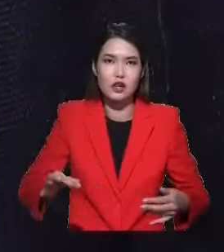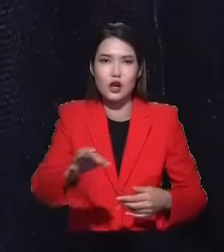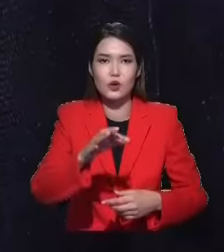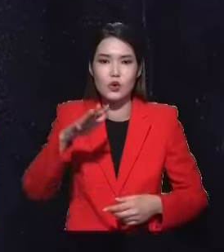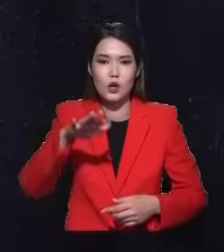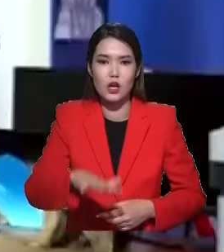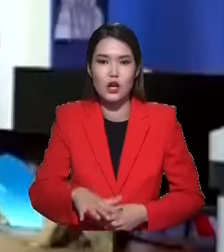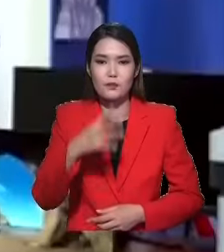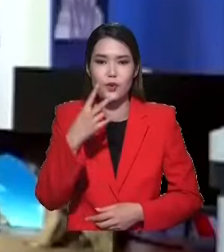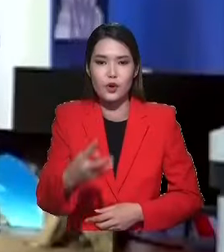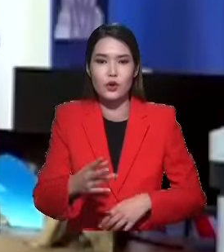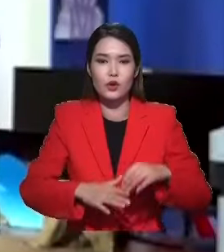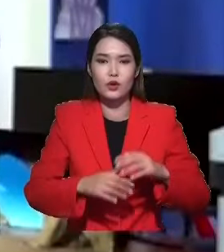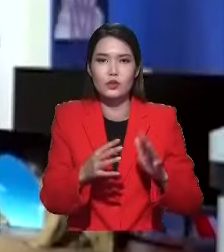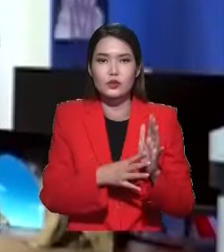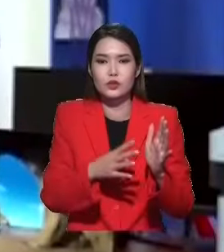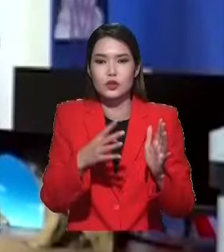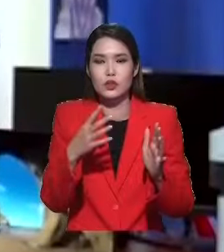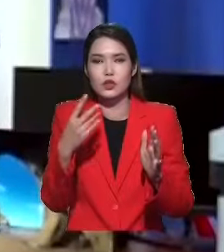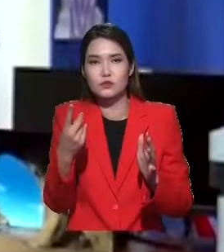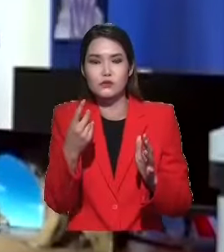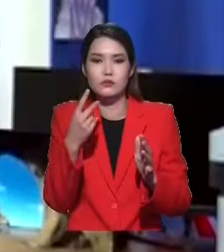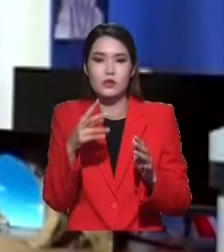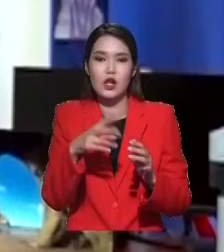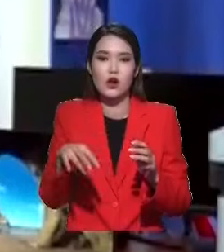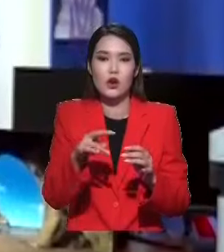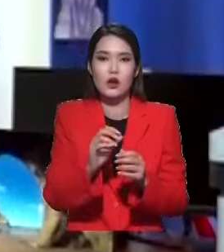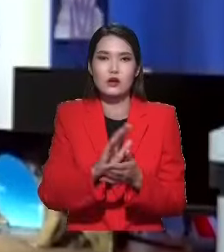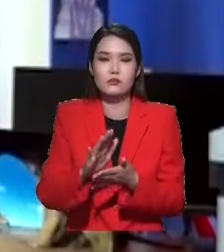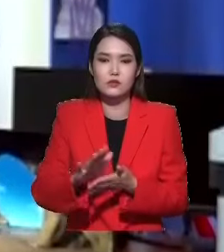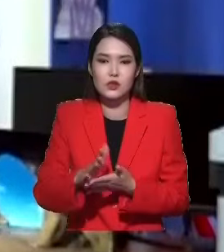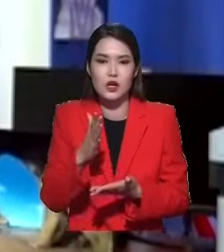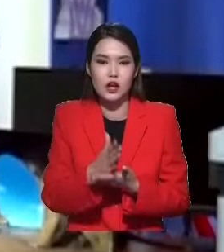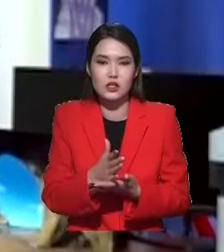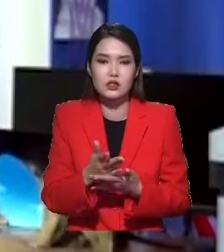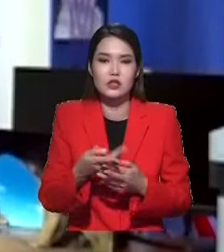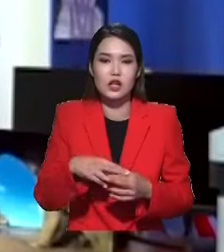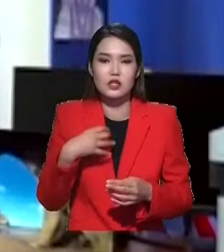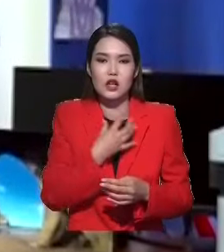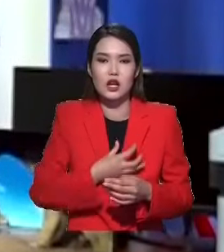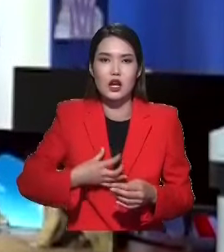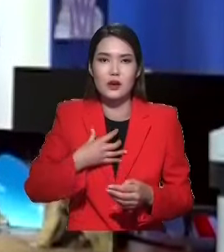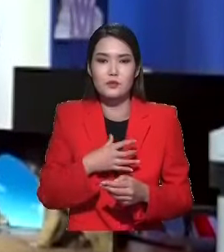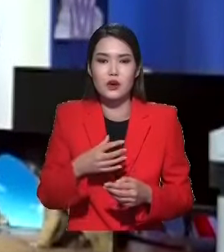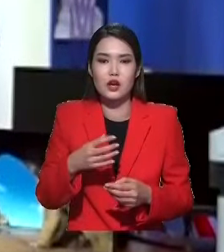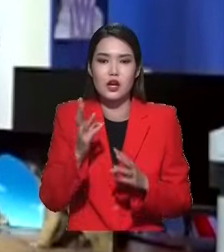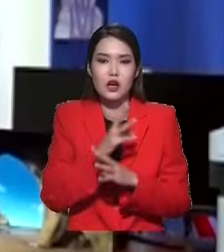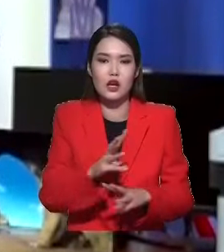бойынша нақтыланған гидроболжамды күтудеміз. Осы 1-2 күнде келу керек. Сонымен бірге мына Ресей Федерациясынан